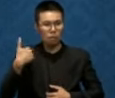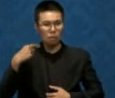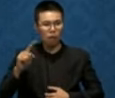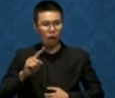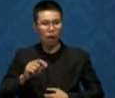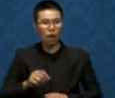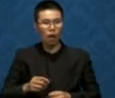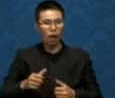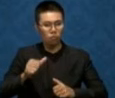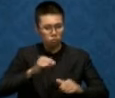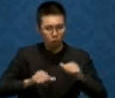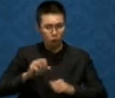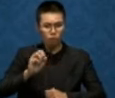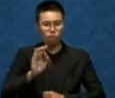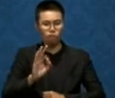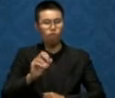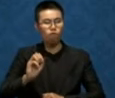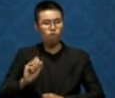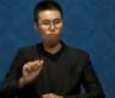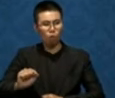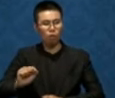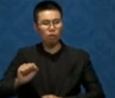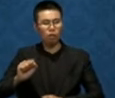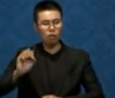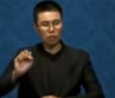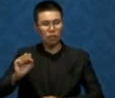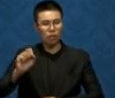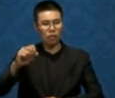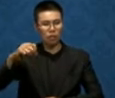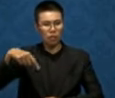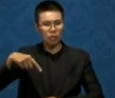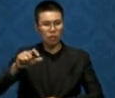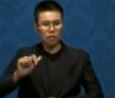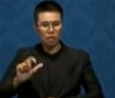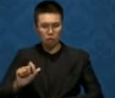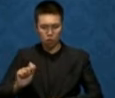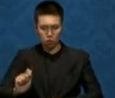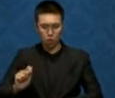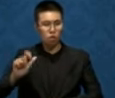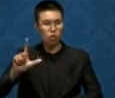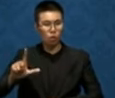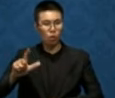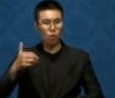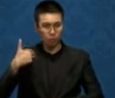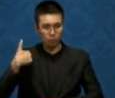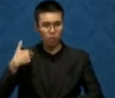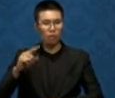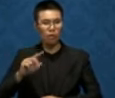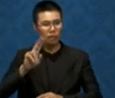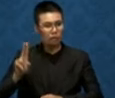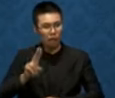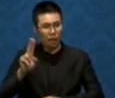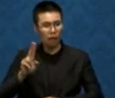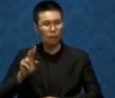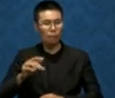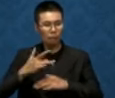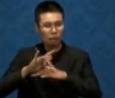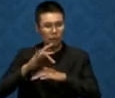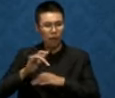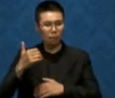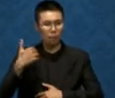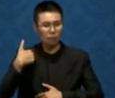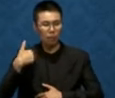ใช้ก๊าซธรรมชาติเป็นเชื้อส่วนใหญ่นะครับงบประมาณในการสนับสนุนให้เกิดอ่า